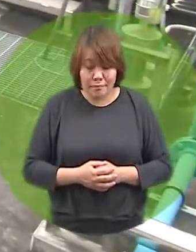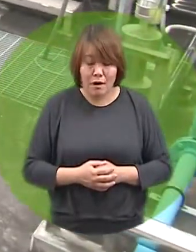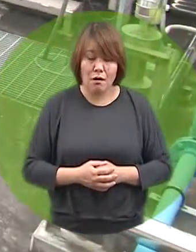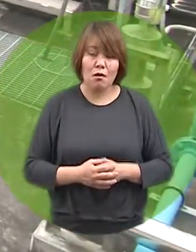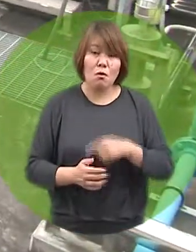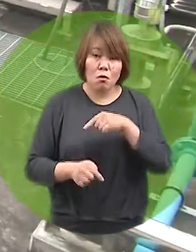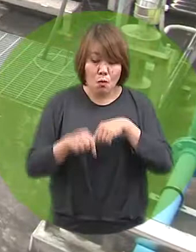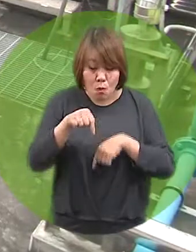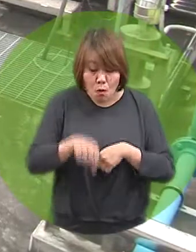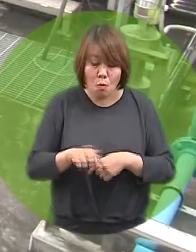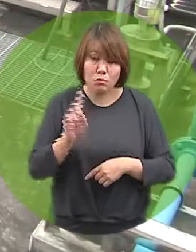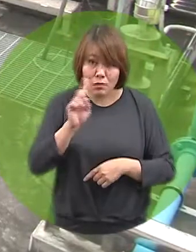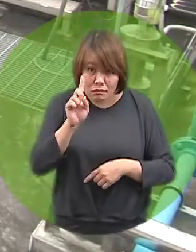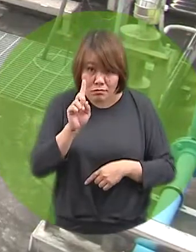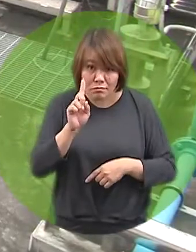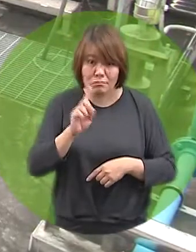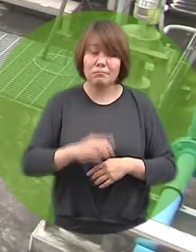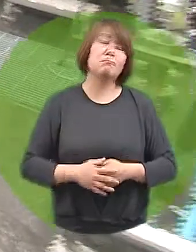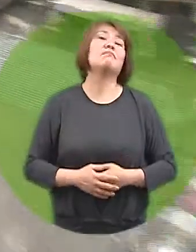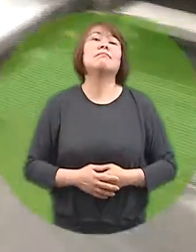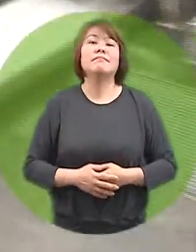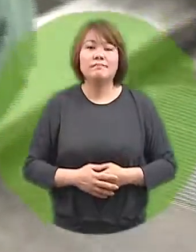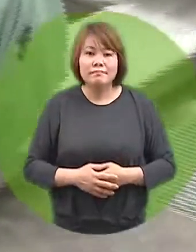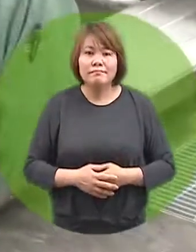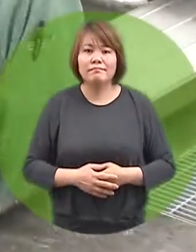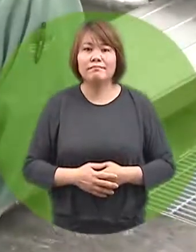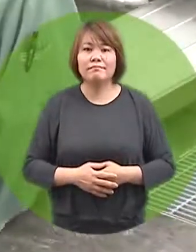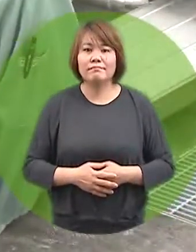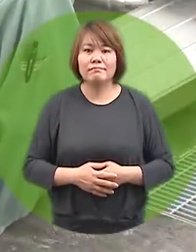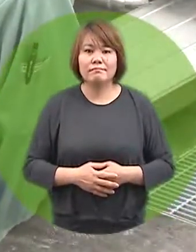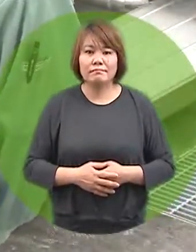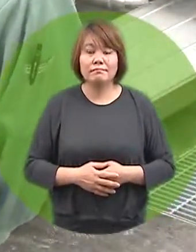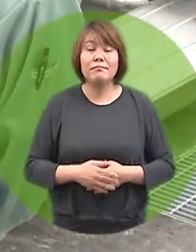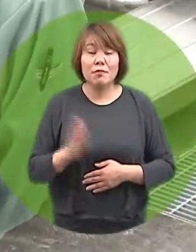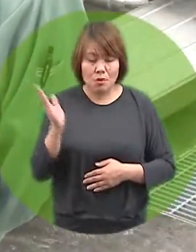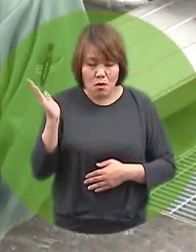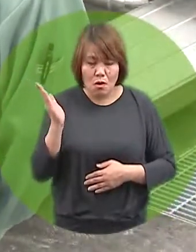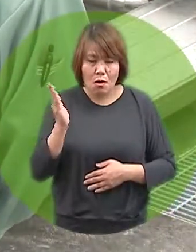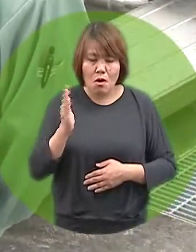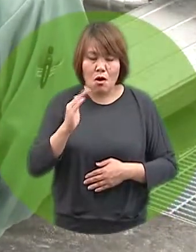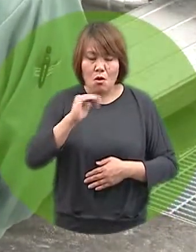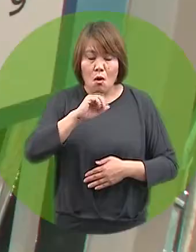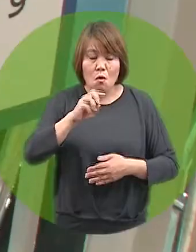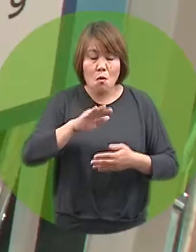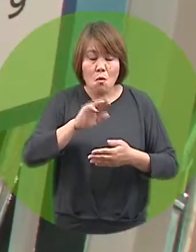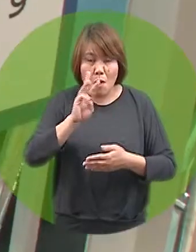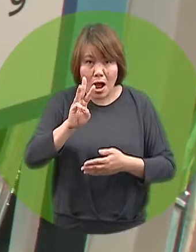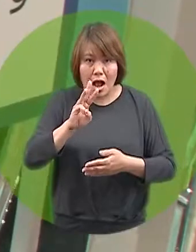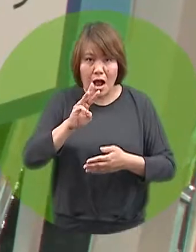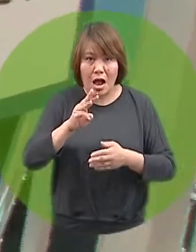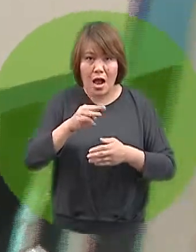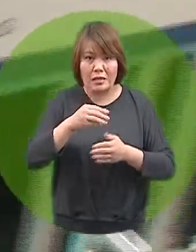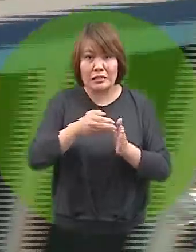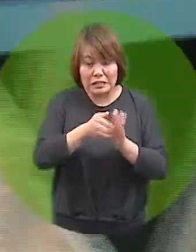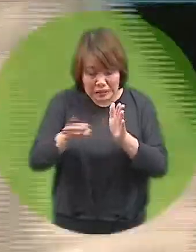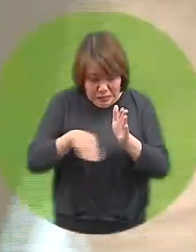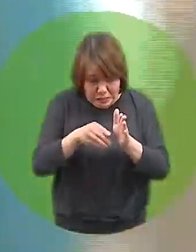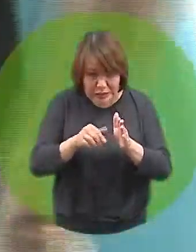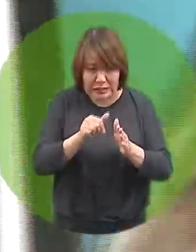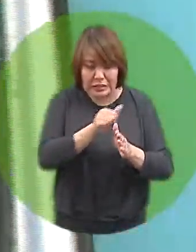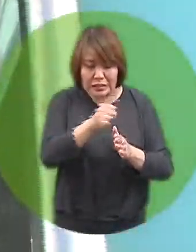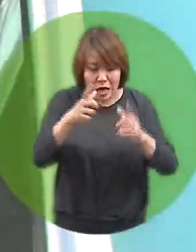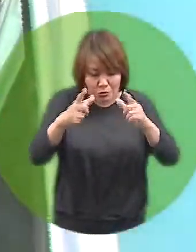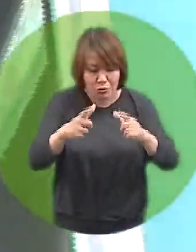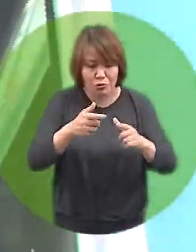足富さん、ここは何をするところですか？ はい、こちらは混和池といいまして、ダムや川から取水した水